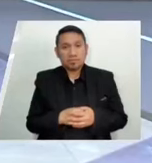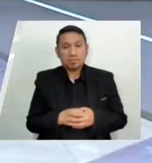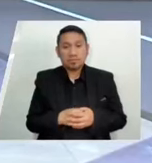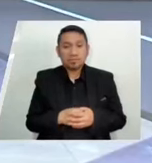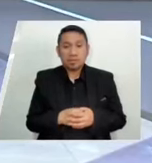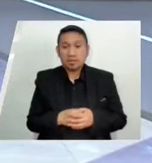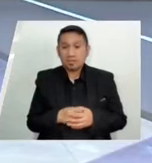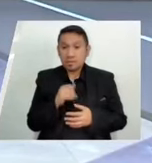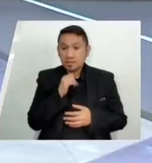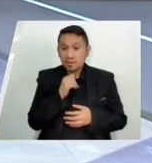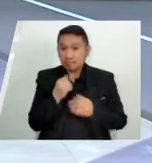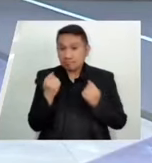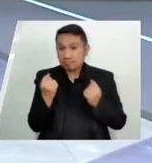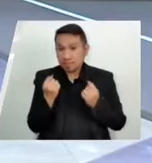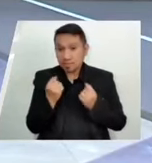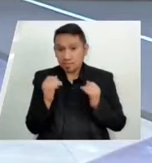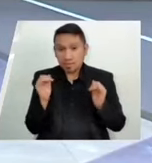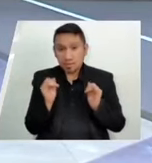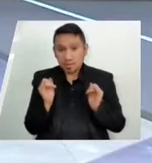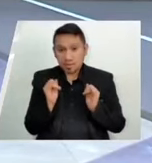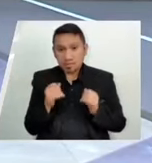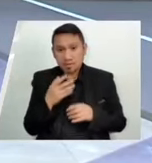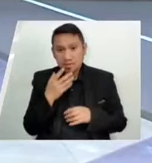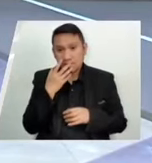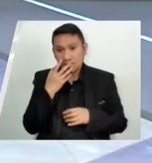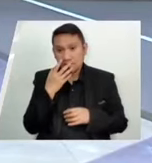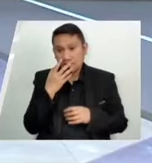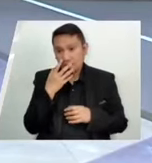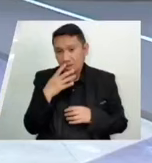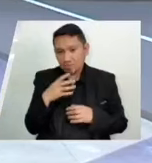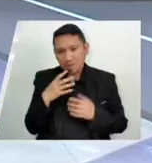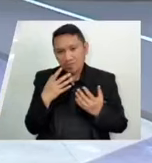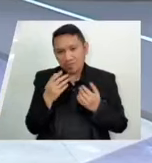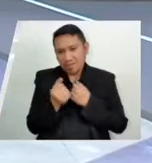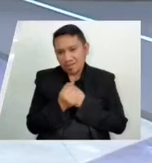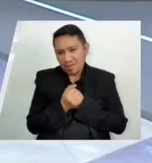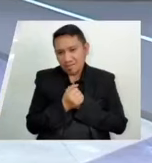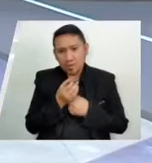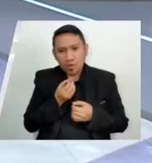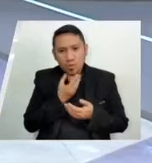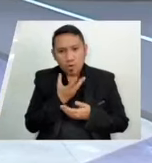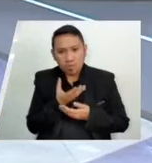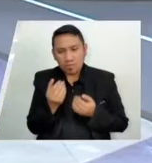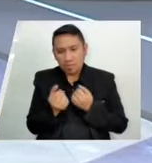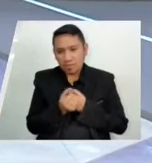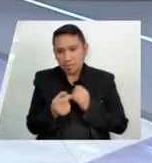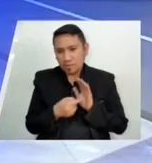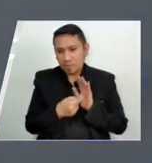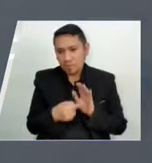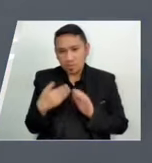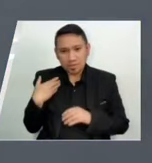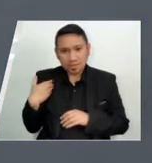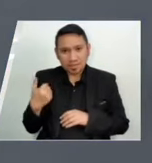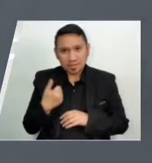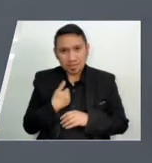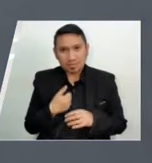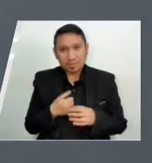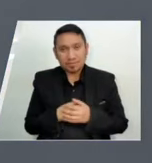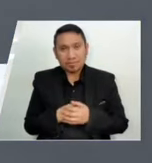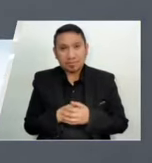kasing lamig ng yelo, ang init ng pagmamahal na ipinakita sa Canada. Ang pag-confess ng